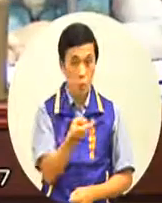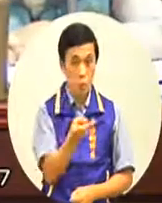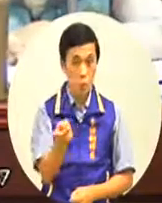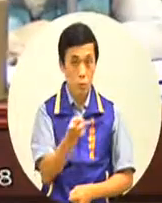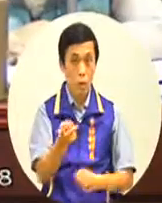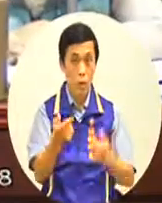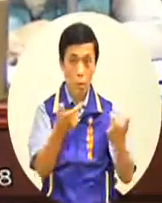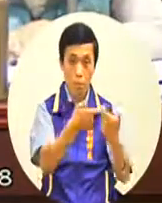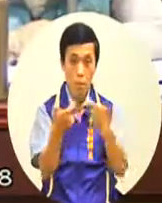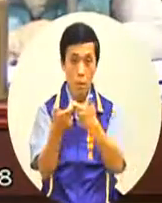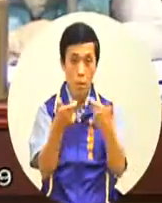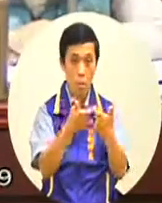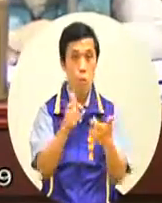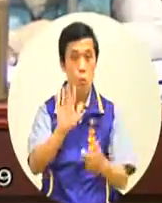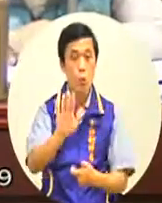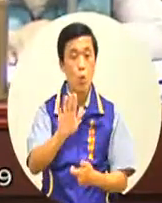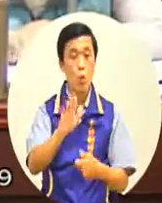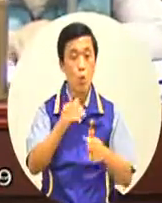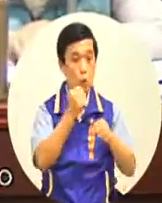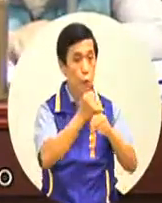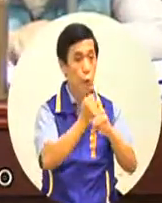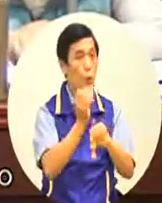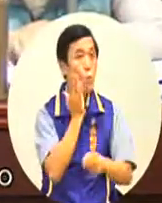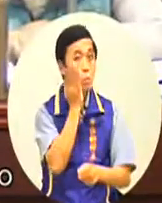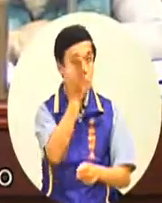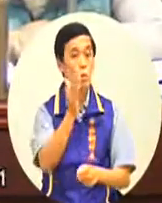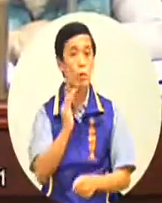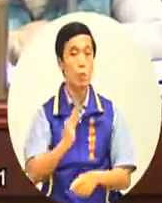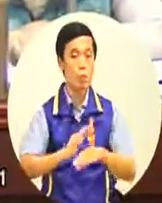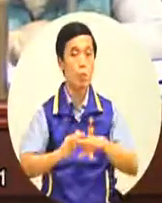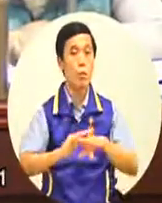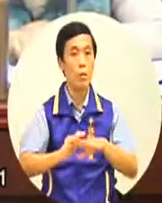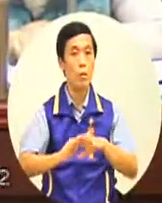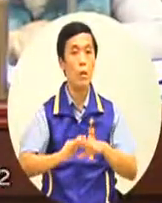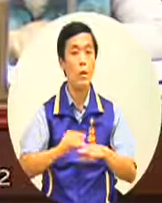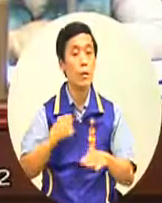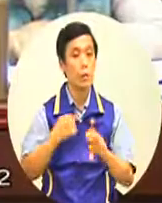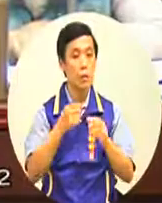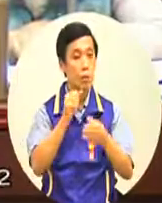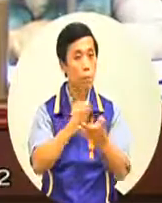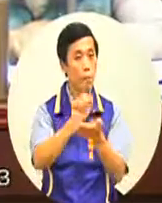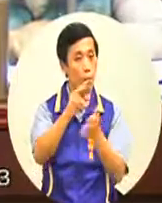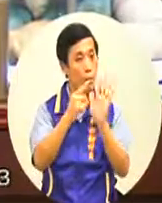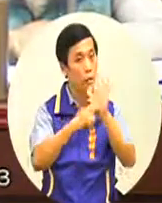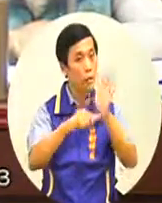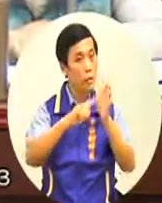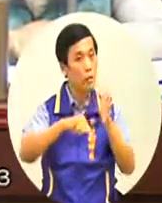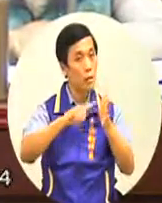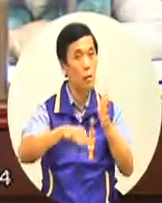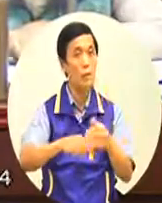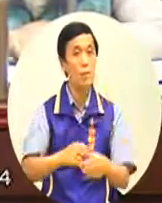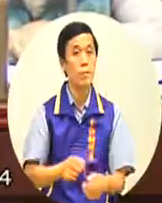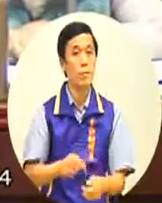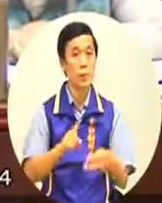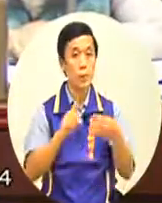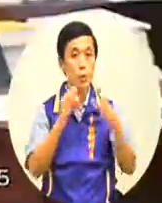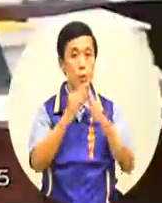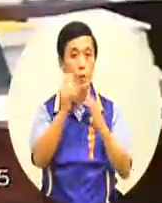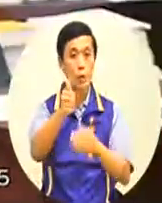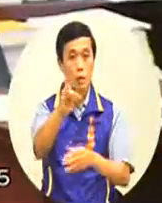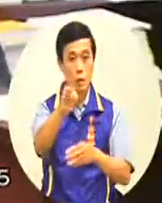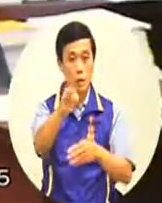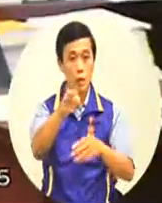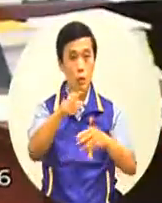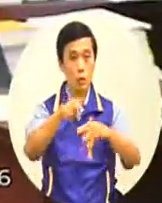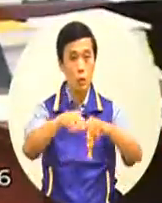贴切，那他稳定就业的情况就会比较高了。以上简单跟议员说明。 好，局长你先请坐哈。的